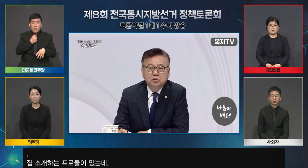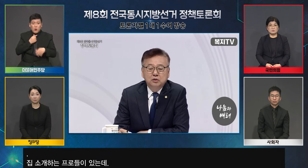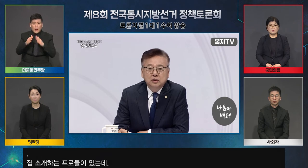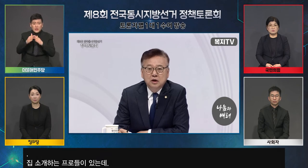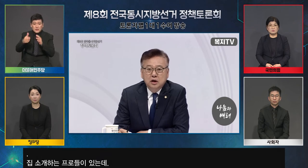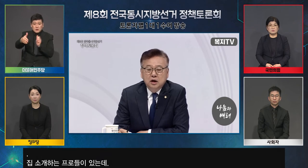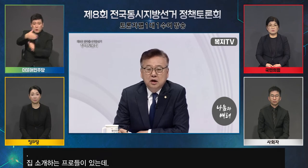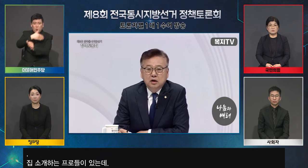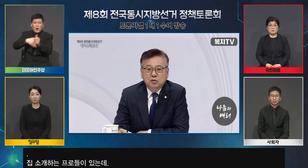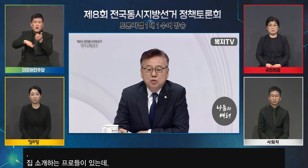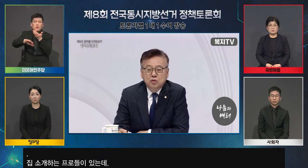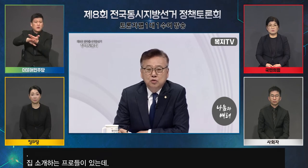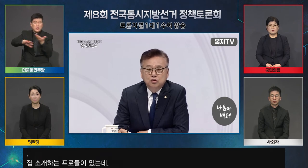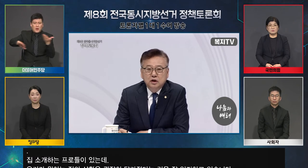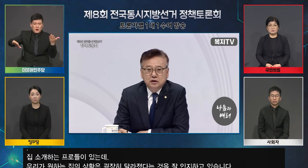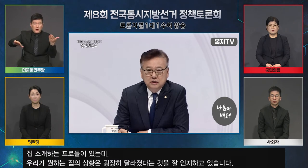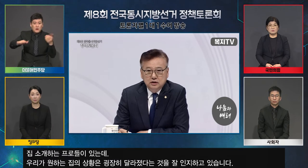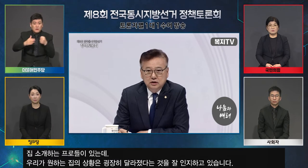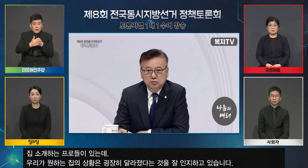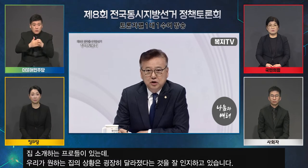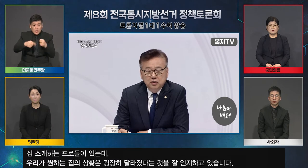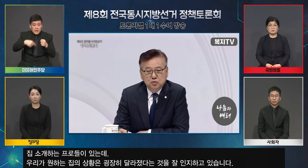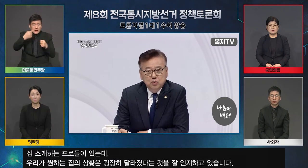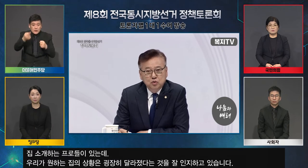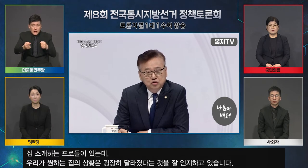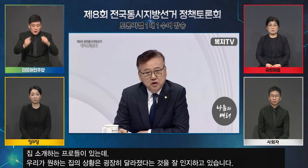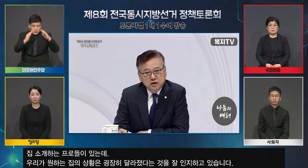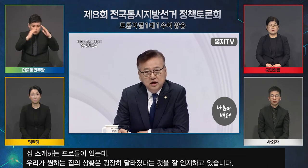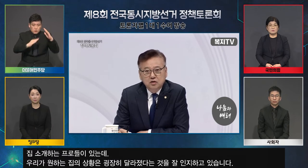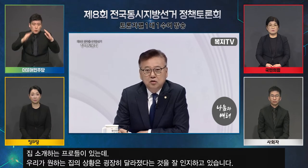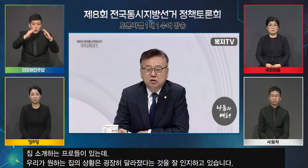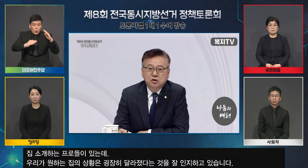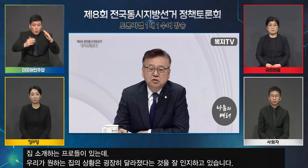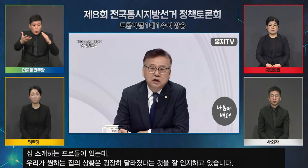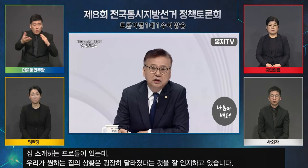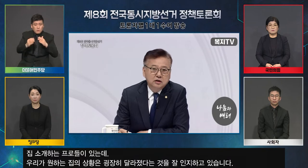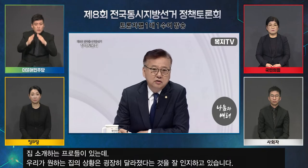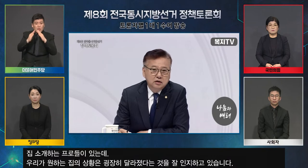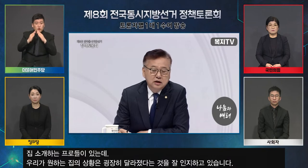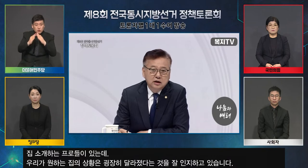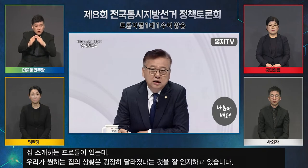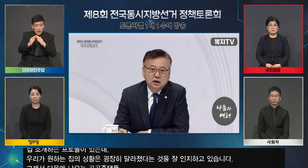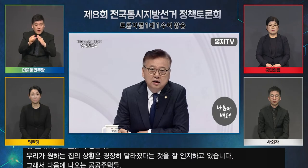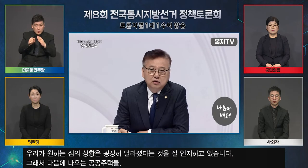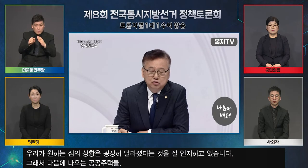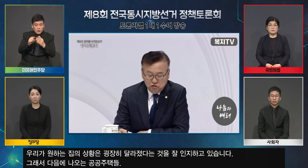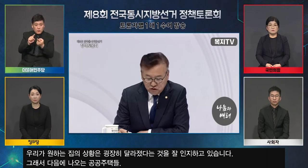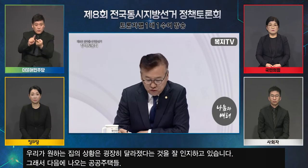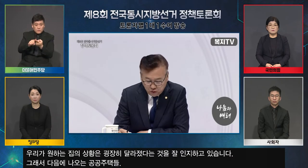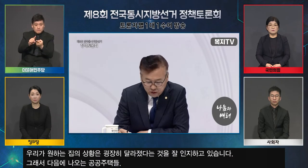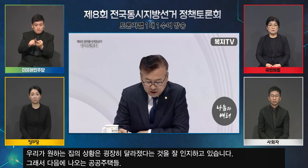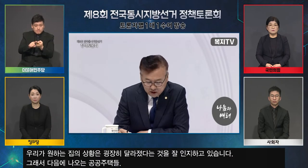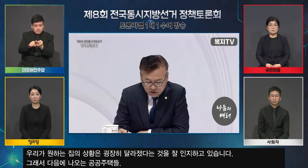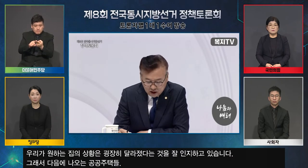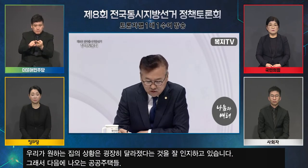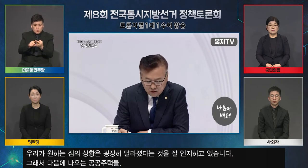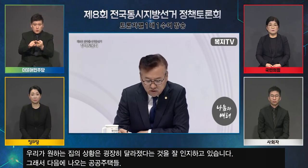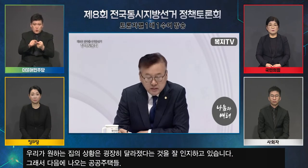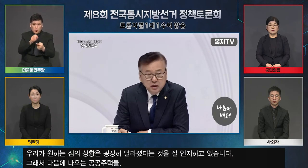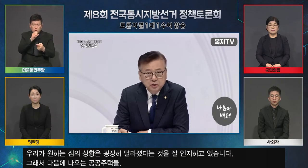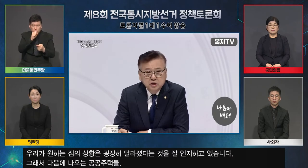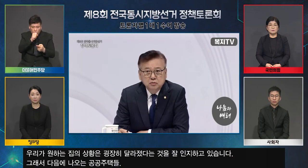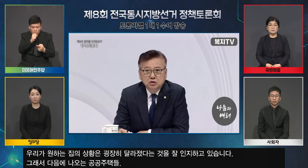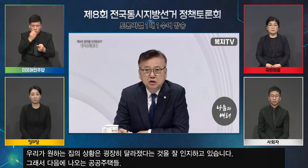그래서 다음에 나오는 공공주택들, 임대형 공공주택이 됐건 어떤 형태가 됐건 간에 수준은 좀 높여야 될 것